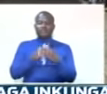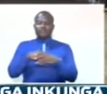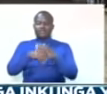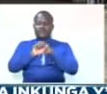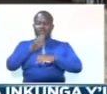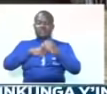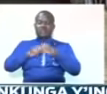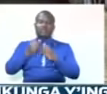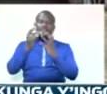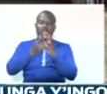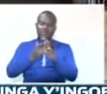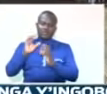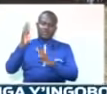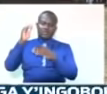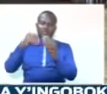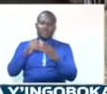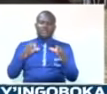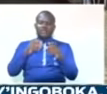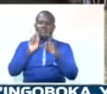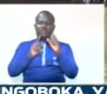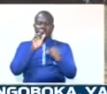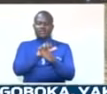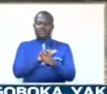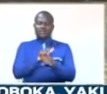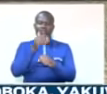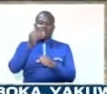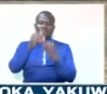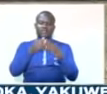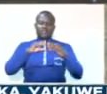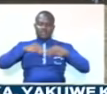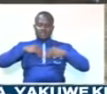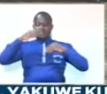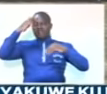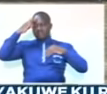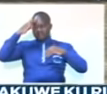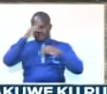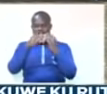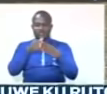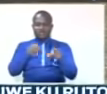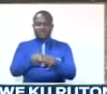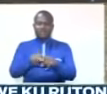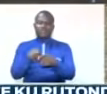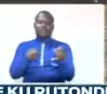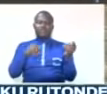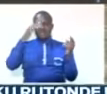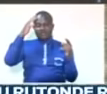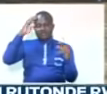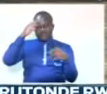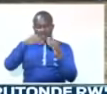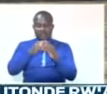mihango y'ubukwe imihango ihuza abantu benshi yagiye yemerwa abantu bakazirikana guhana intera nkuko byateganyijwe bakazirikana